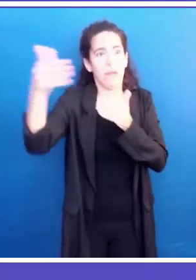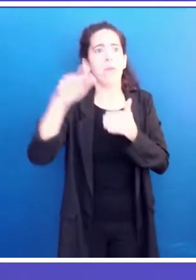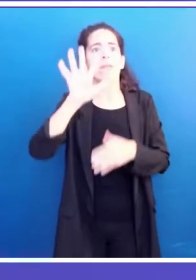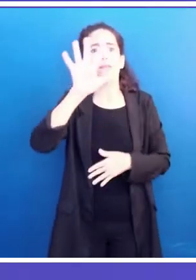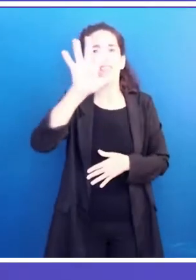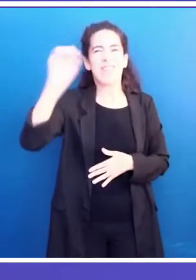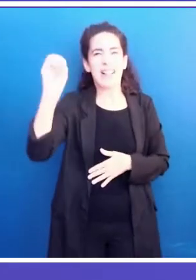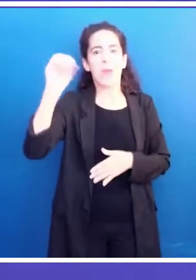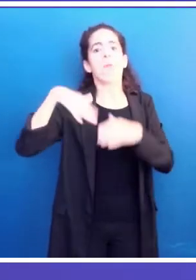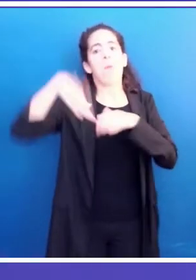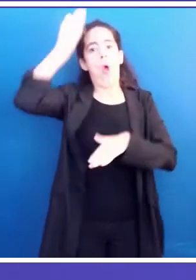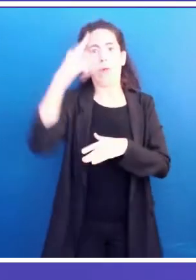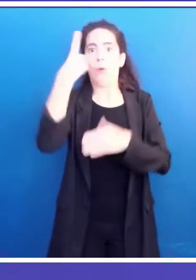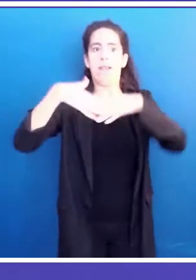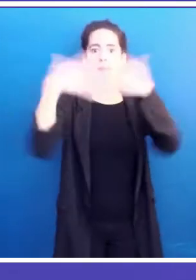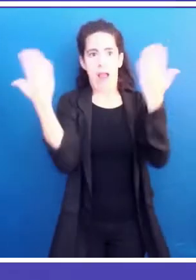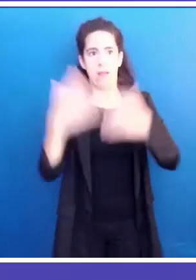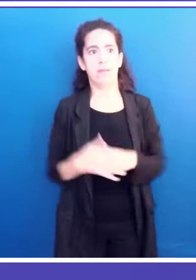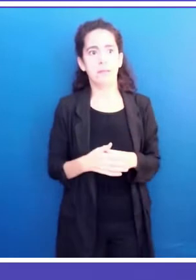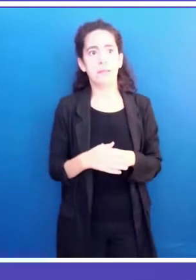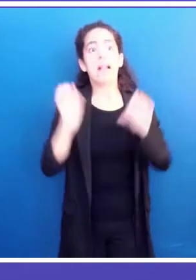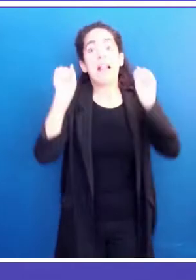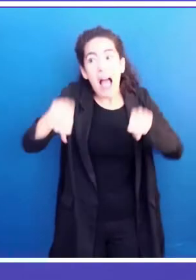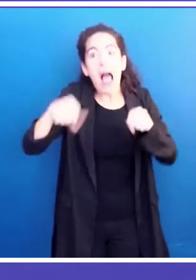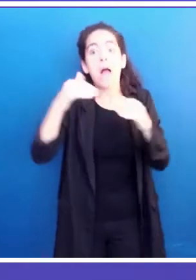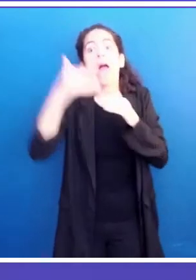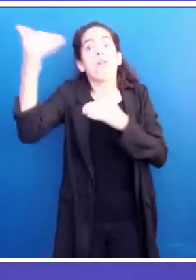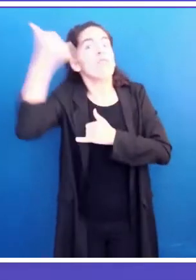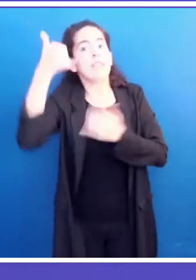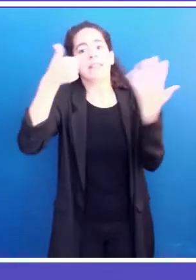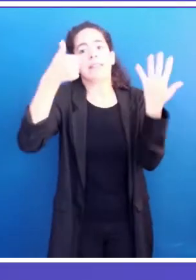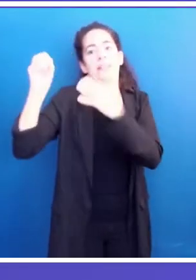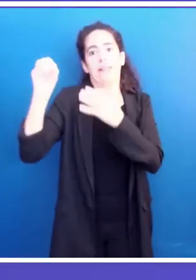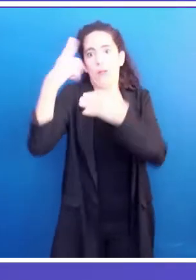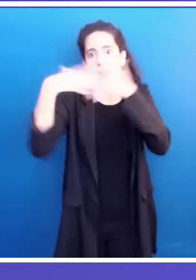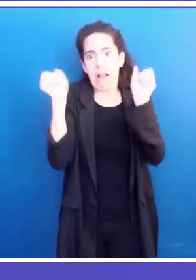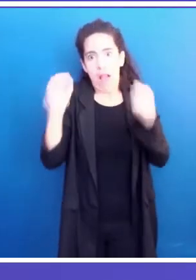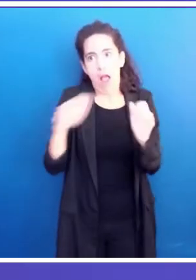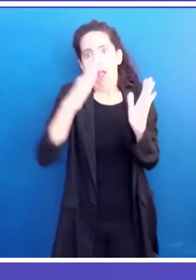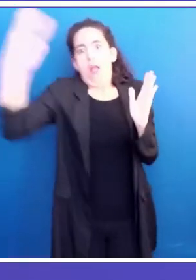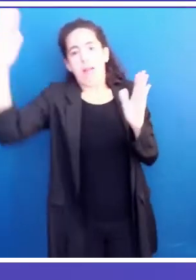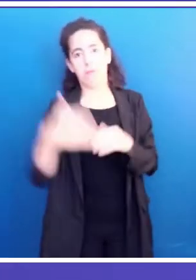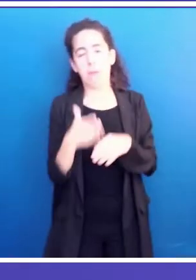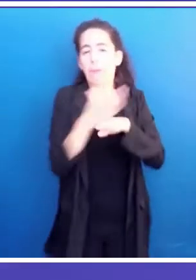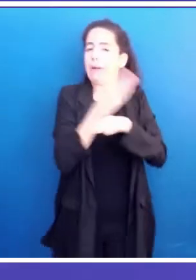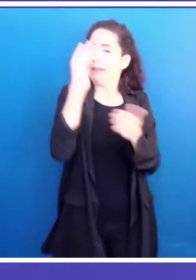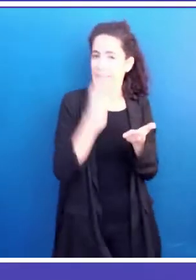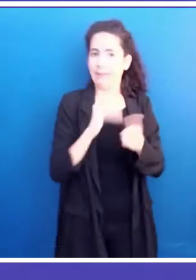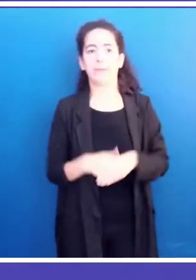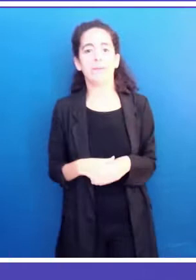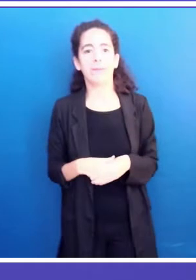اليوم، ووصلنا إلى 50 حتى 60 و70 اتصال في اليوم في بعض الأيام، ولكن خلال